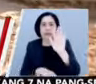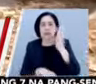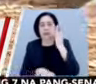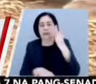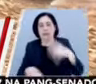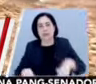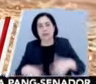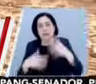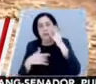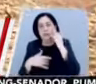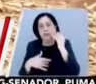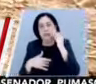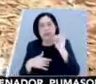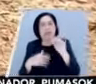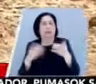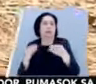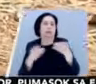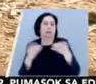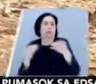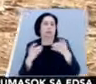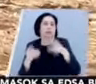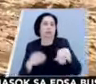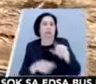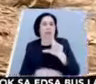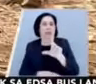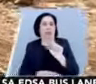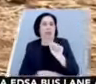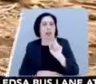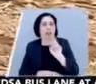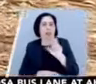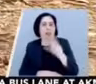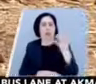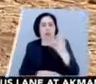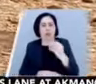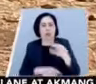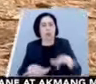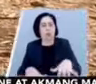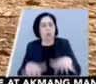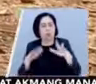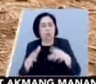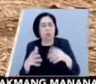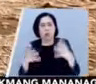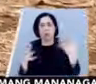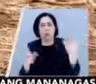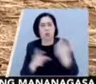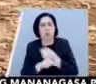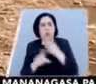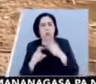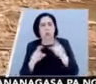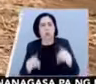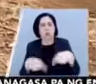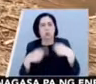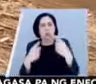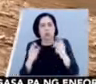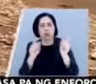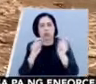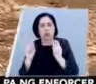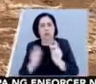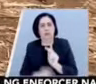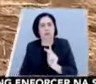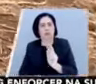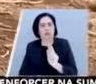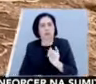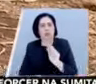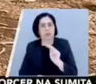ganyang inilarawan ng mga tag Laurel Batangas ang bahang na nalasa sa kanilang bayan sa kasagsagan ng bagong Christine na